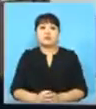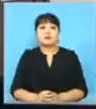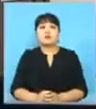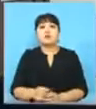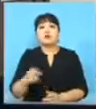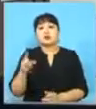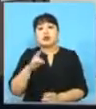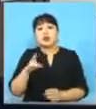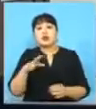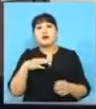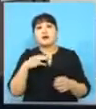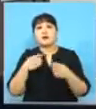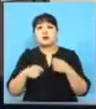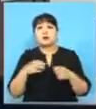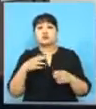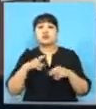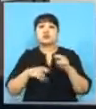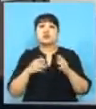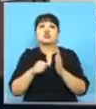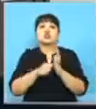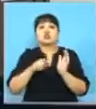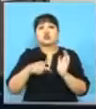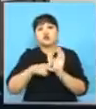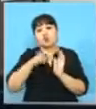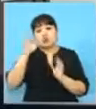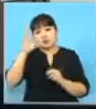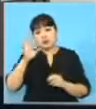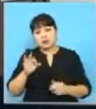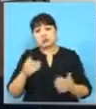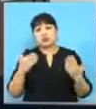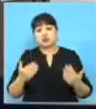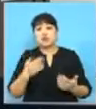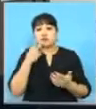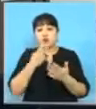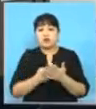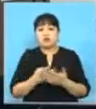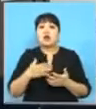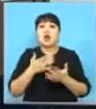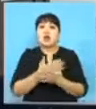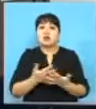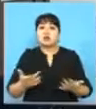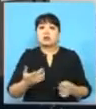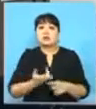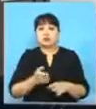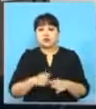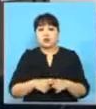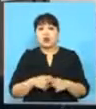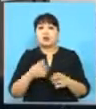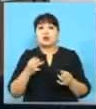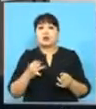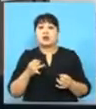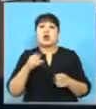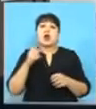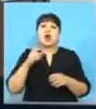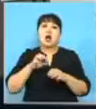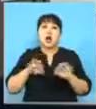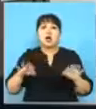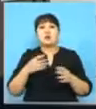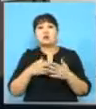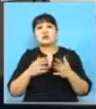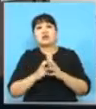продукте сфера строительства занимает 6,8%. А сегодня мы видели ассортимент, это и арматура, и это